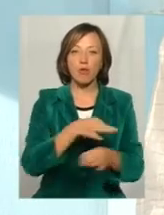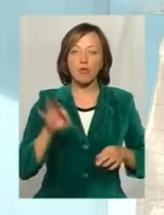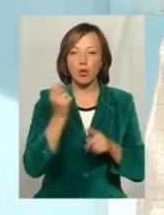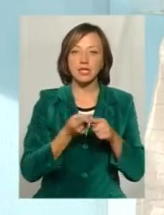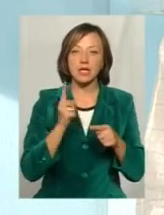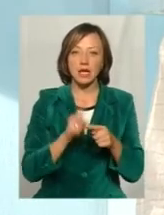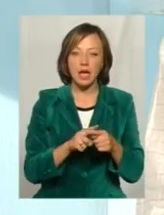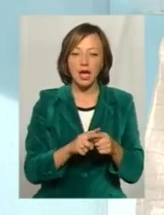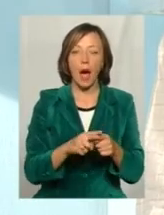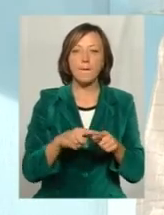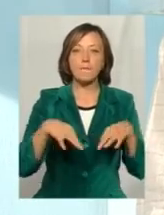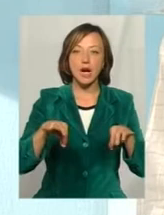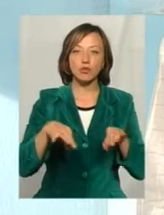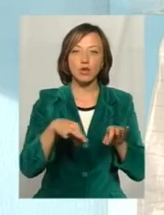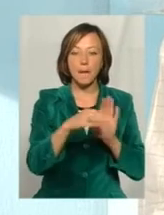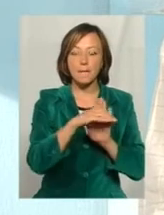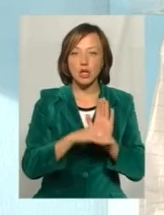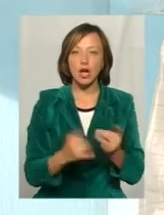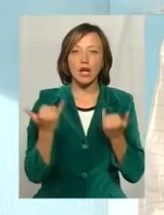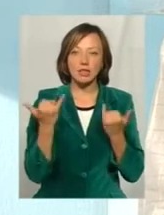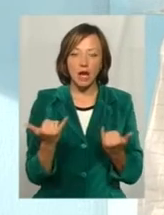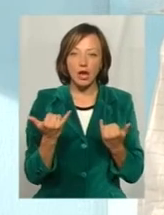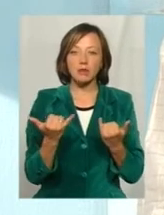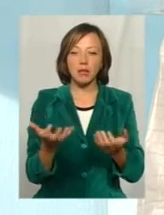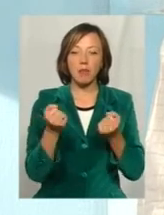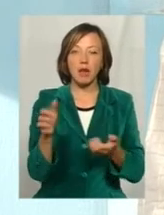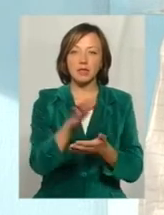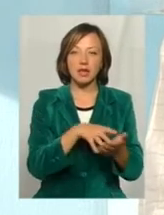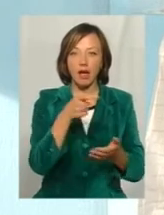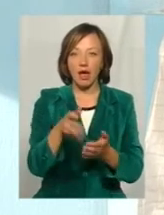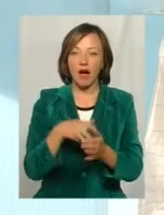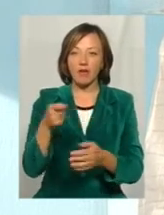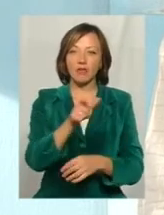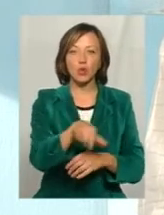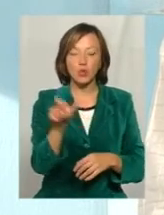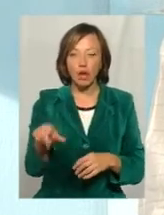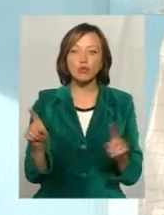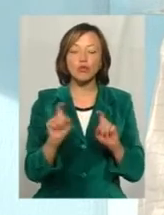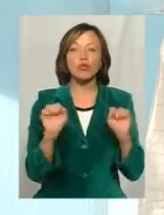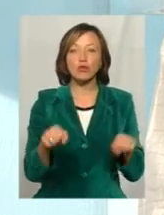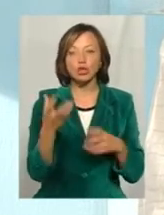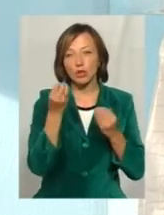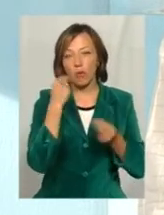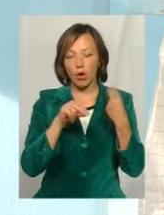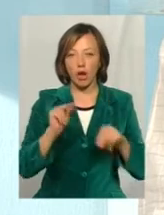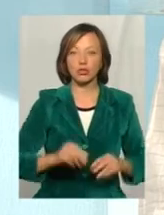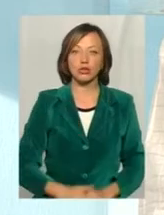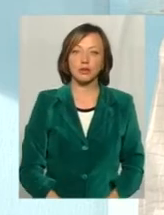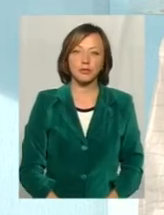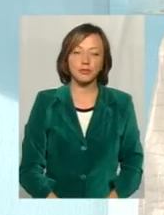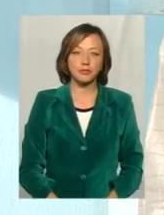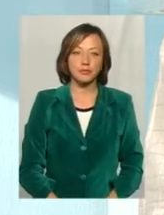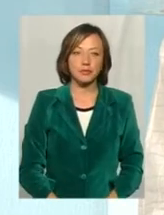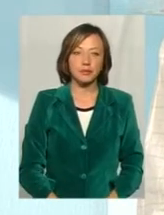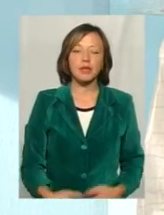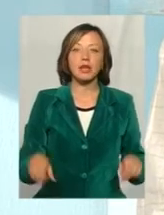цієї маршрутної мережі. А зараз ми досі приймаємо анкети від мешканців міста, де що можна ще удосконалити транспортну мережу. Тобто,